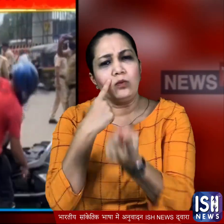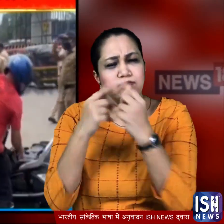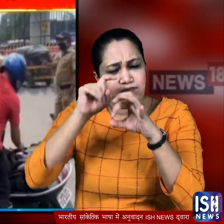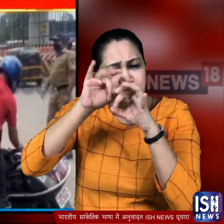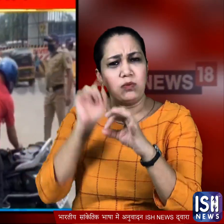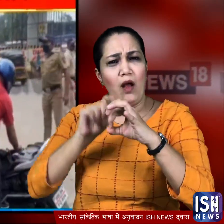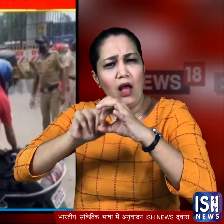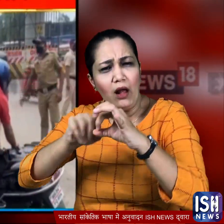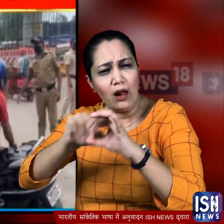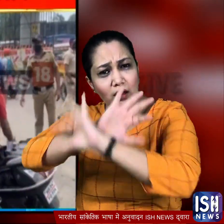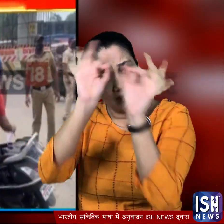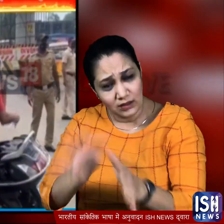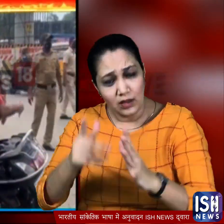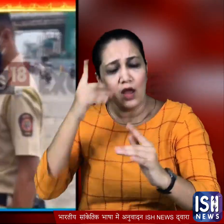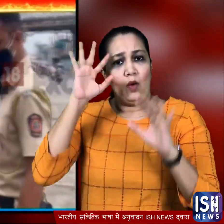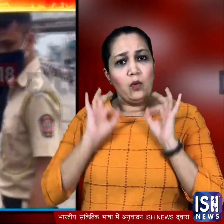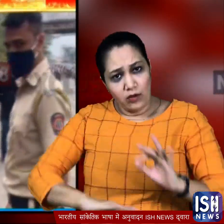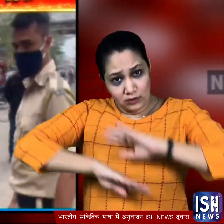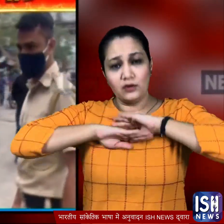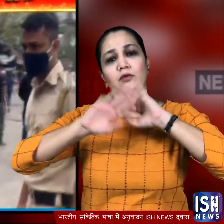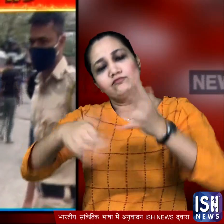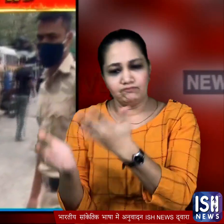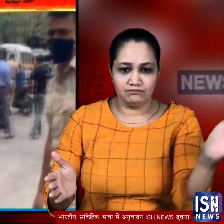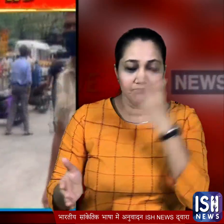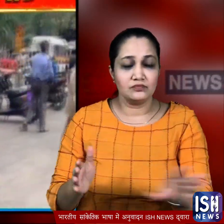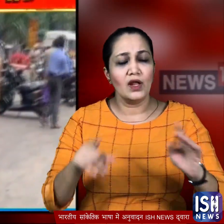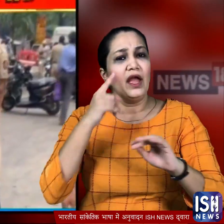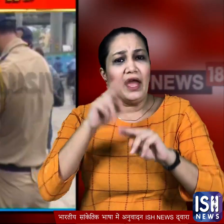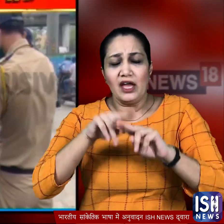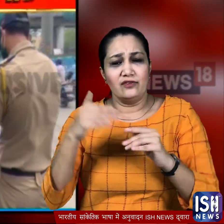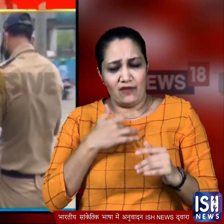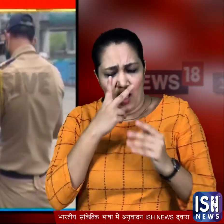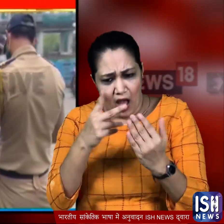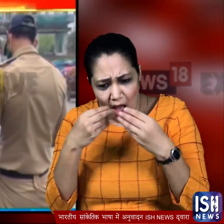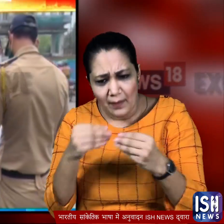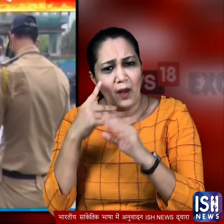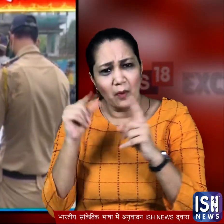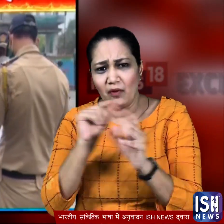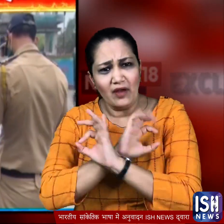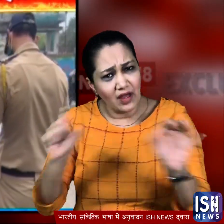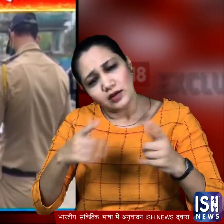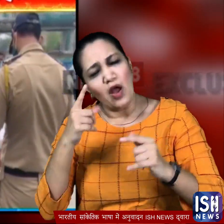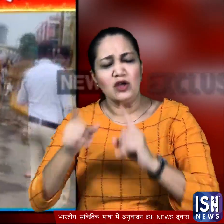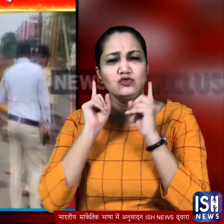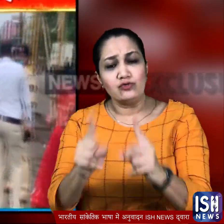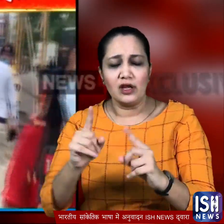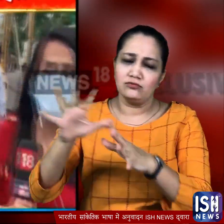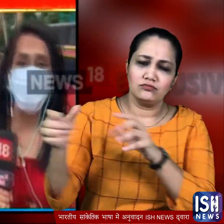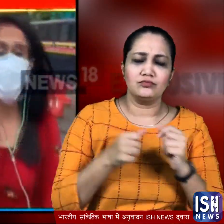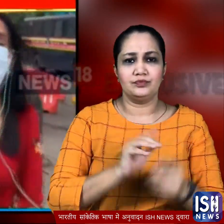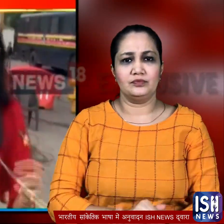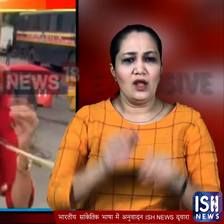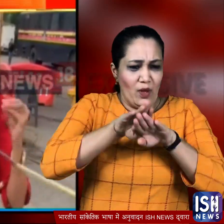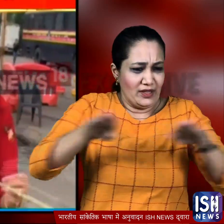छानबीन करने के बाद ही उन्हें वहां से जाने दिया गया और जांच में जो लोग बिना काम के बाहर घूमते मिले उन पर सख्त कार्रवाई की गई। यहाँ एक छोटा